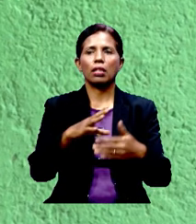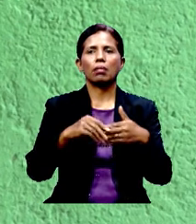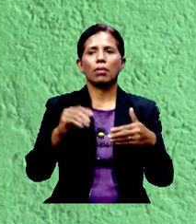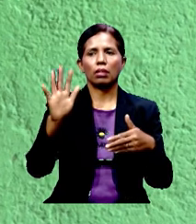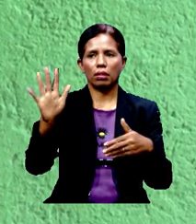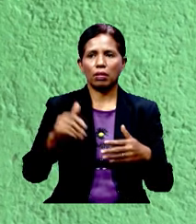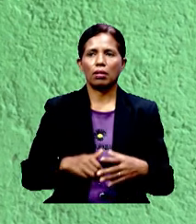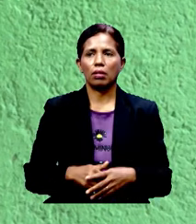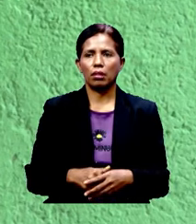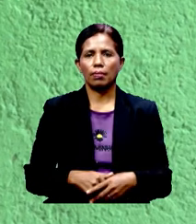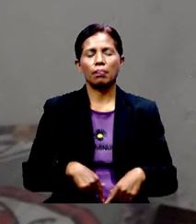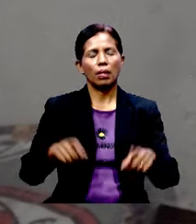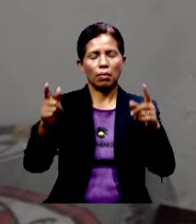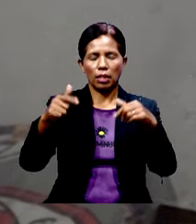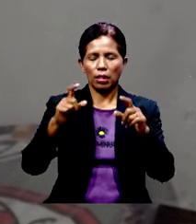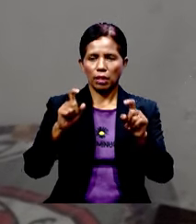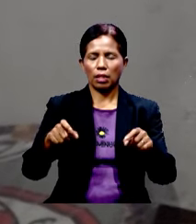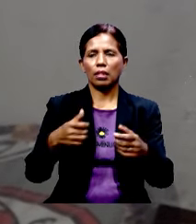10 dolar. Ba mai neteng 10 dolar.